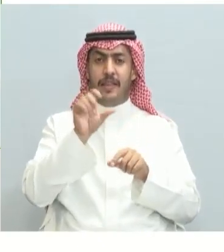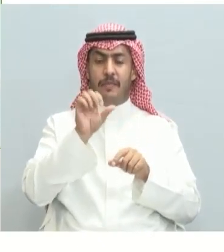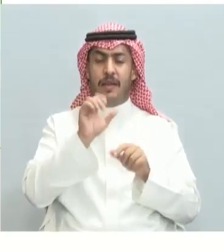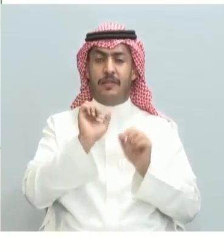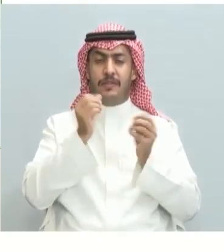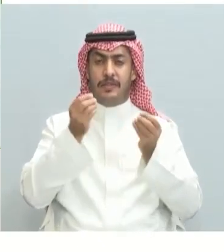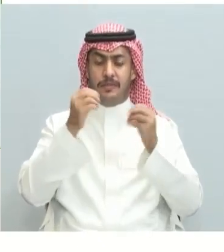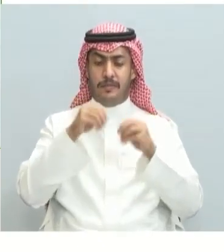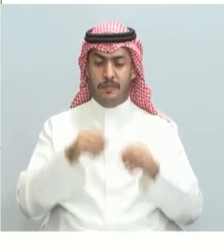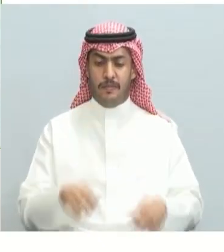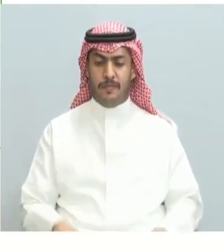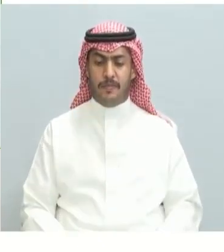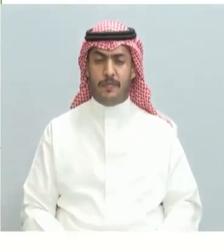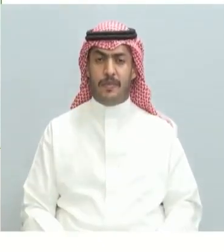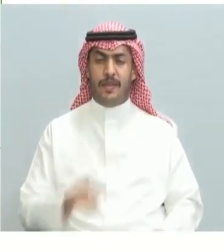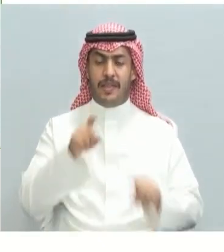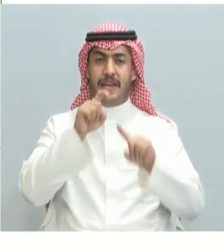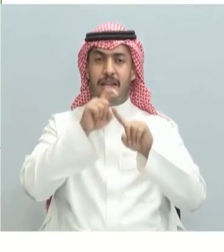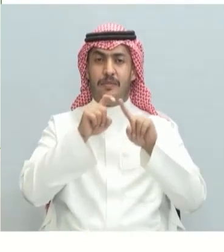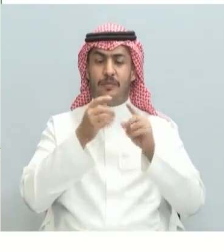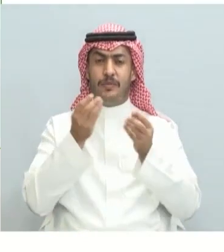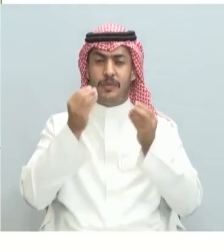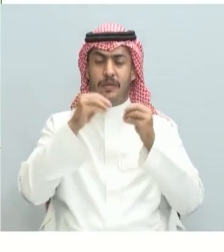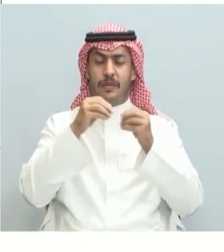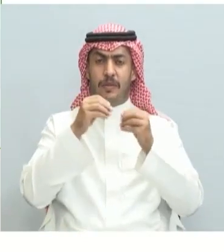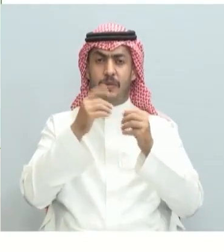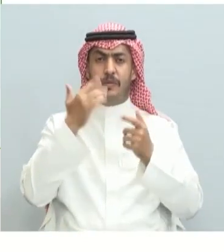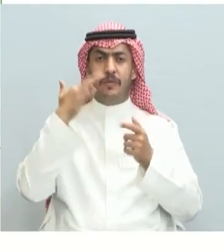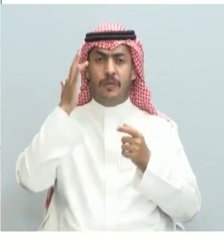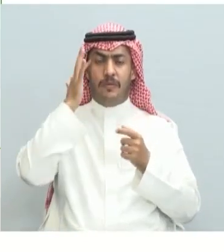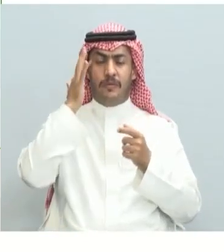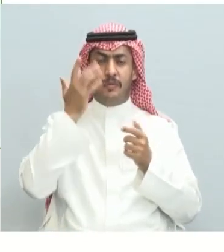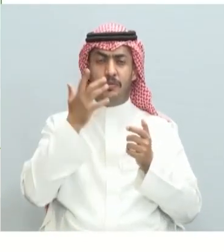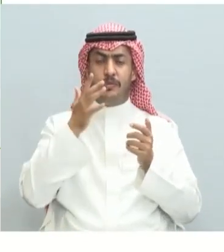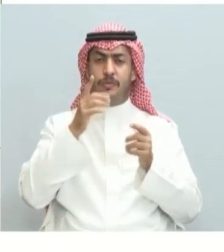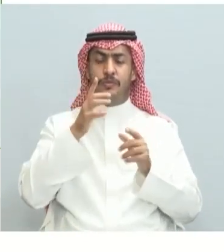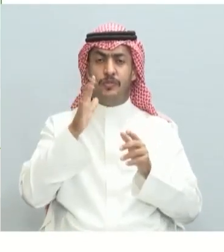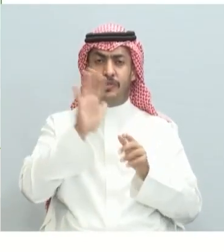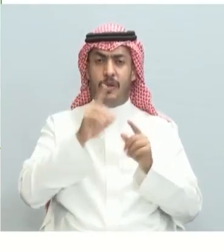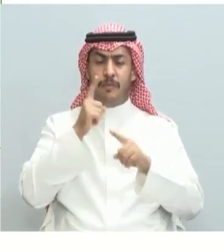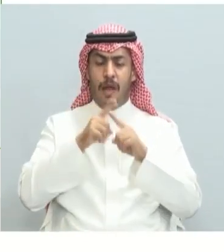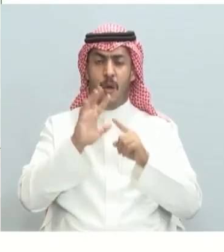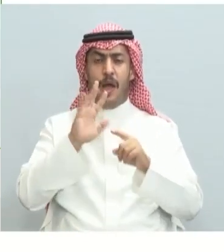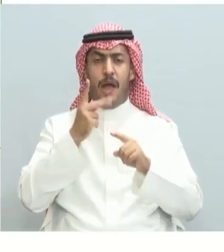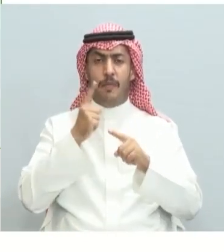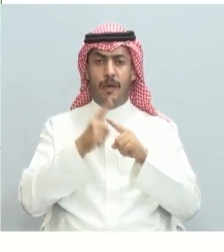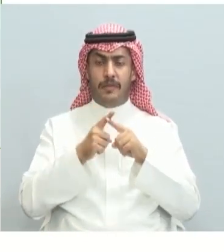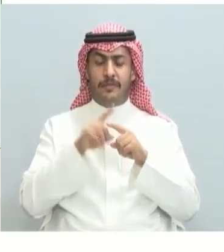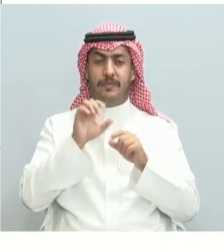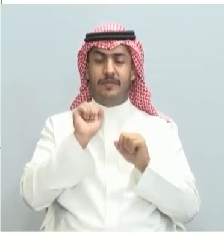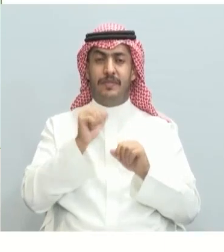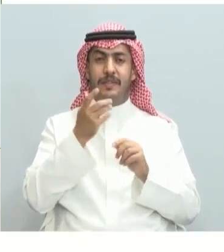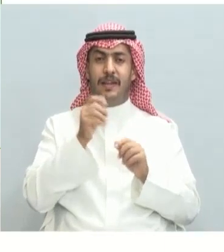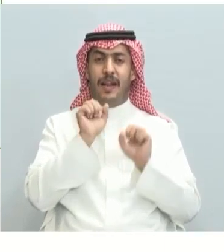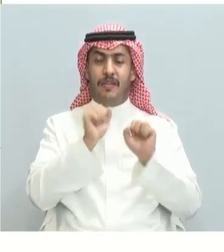الشحيحه اذا هذه النسبه ستقوم بالتحكم بشكل مباشر او غير مباشر في تخصيص